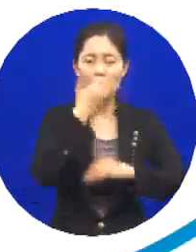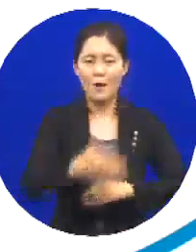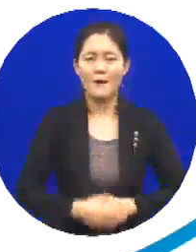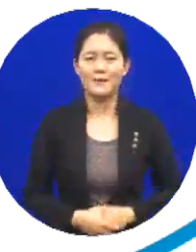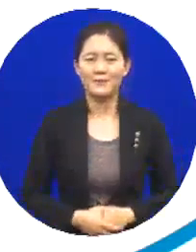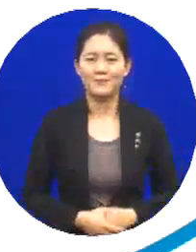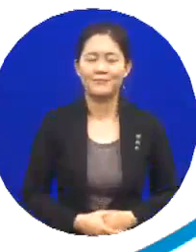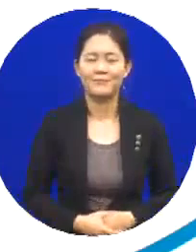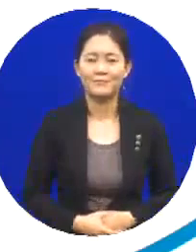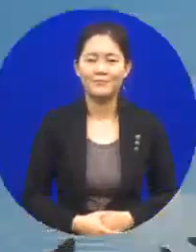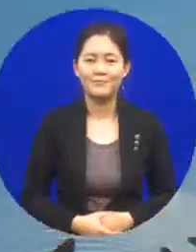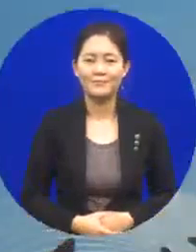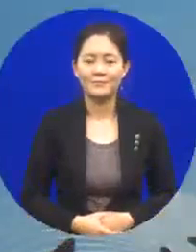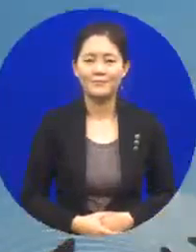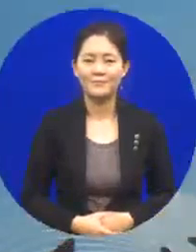보내주시면 됩니다.